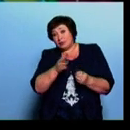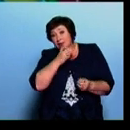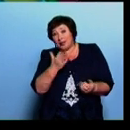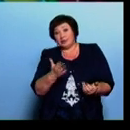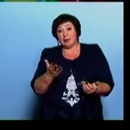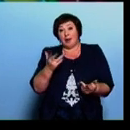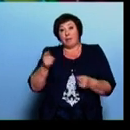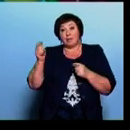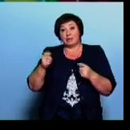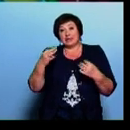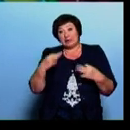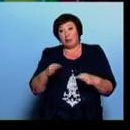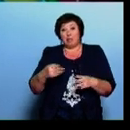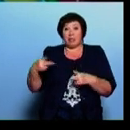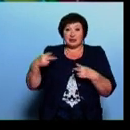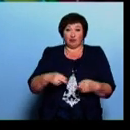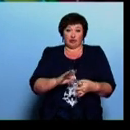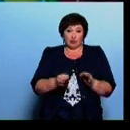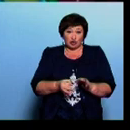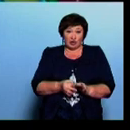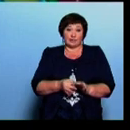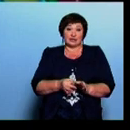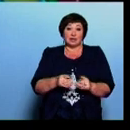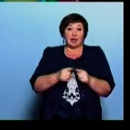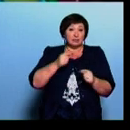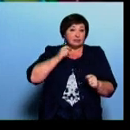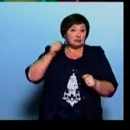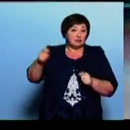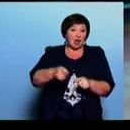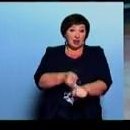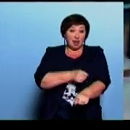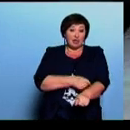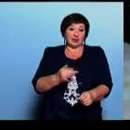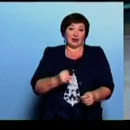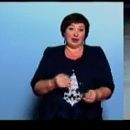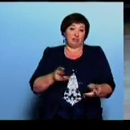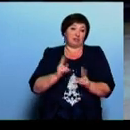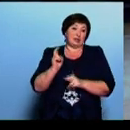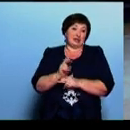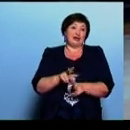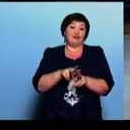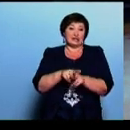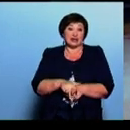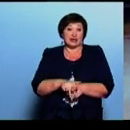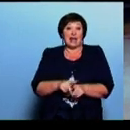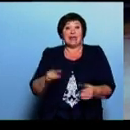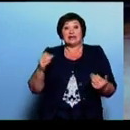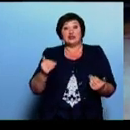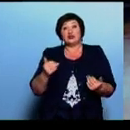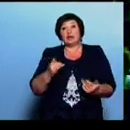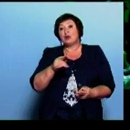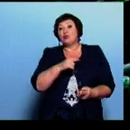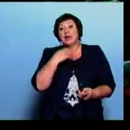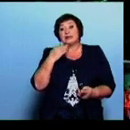вырастет, позволить себе приехать в Ижевск с учетом расстояний и просто сходить в цирк. Специально и только для